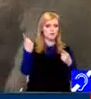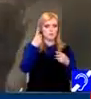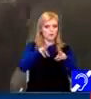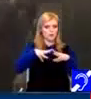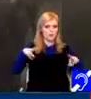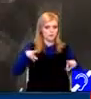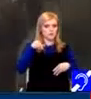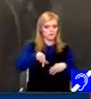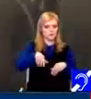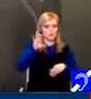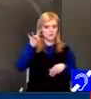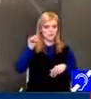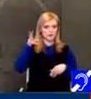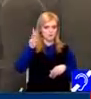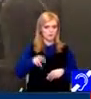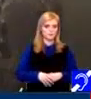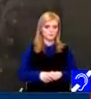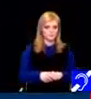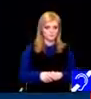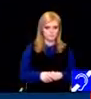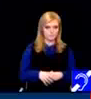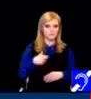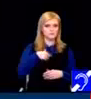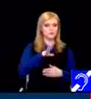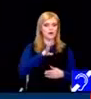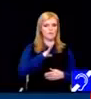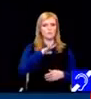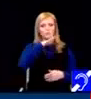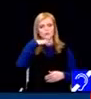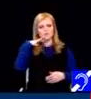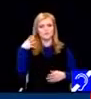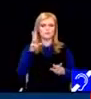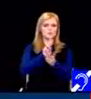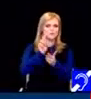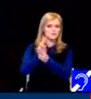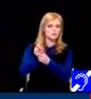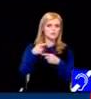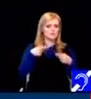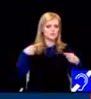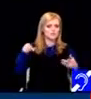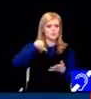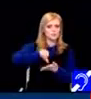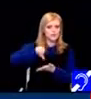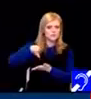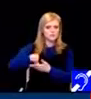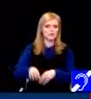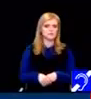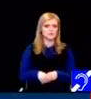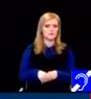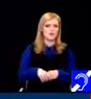unul cu adevărat reprezentativ. El a avut o mulțime de întâlniri cu diferiți reprezentanți